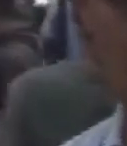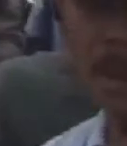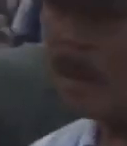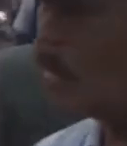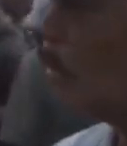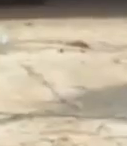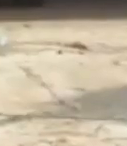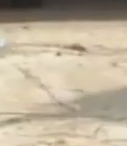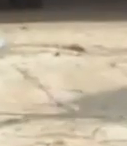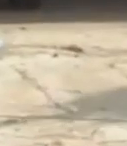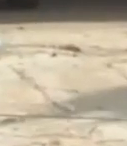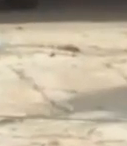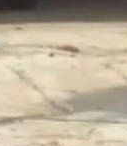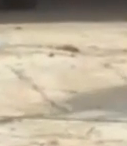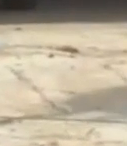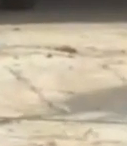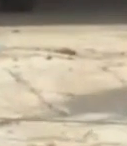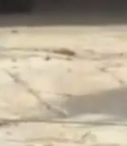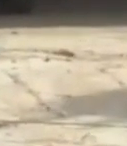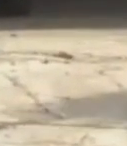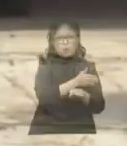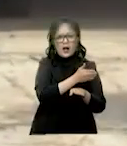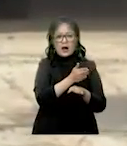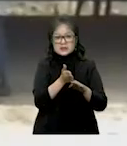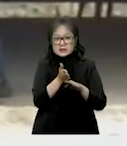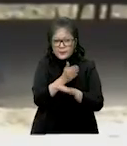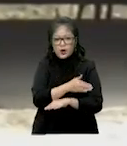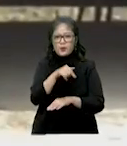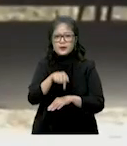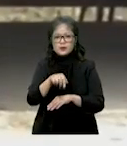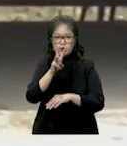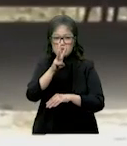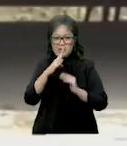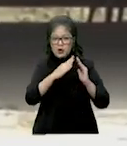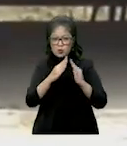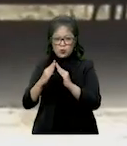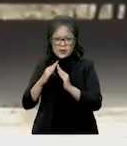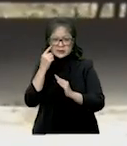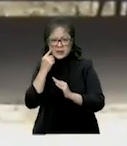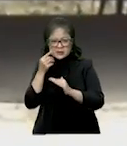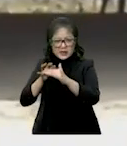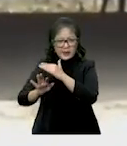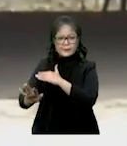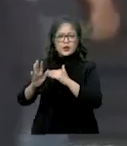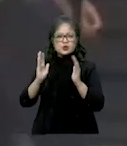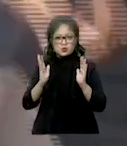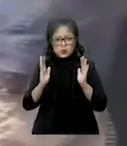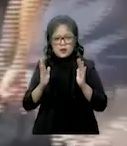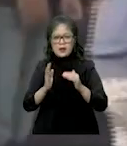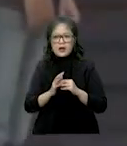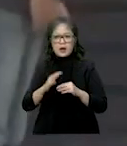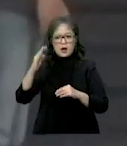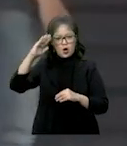awal. Sebelumnya polisi telah menggeledah 3 rumah saksi secara tertutup, yakni rumah Yoris, anak dan kakak korban,